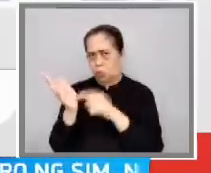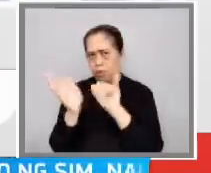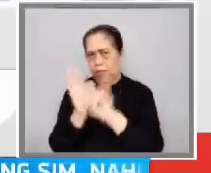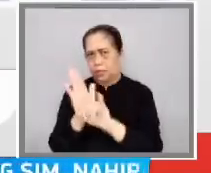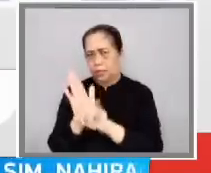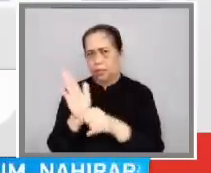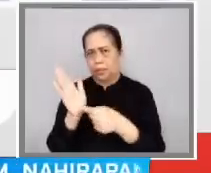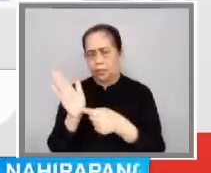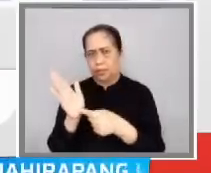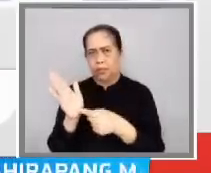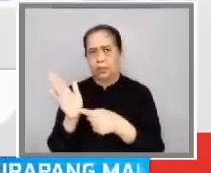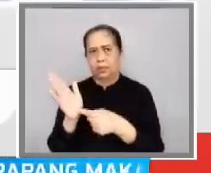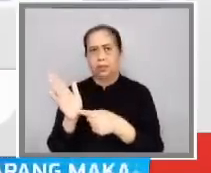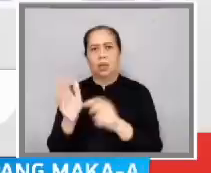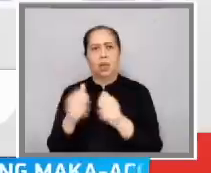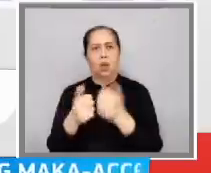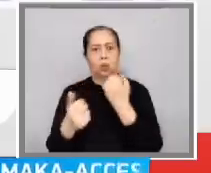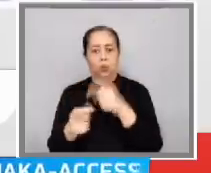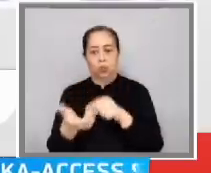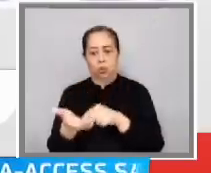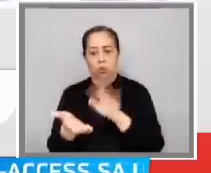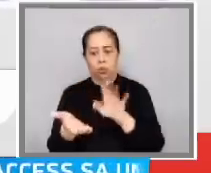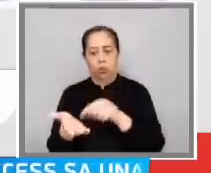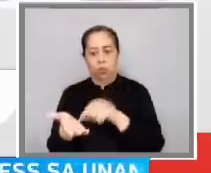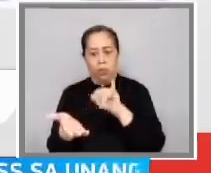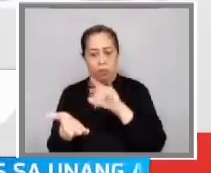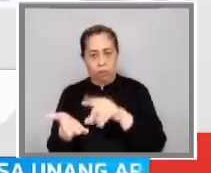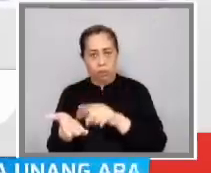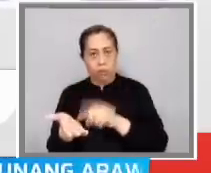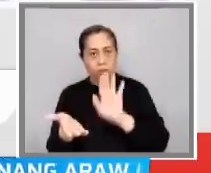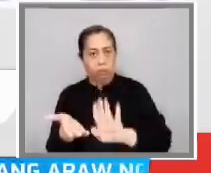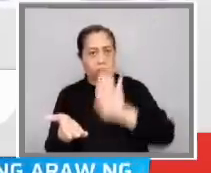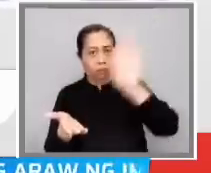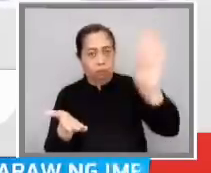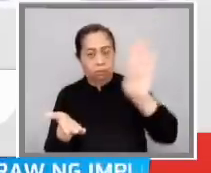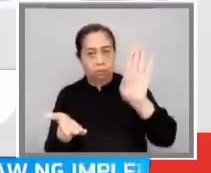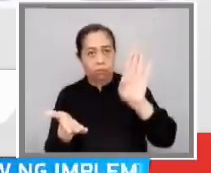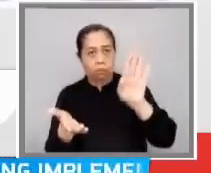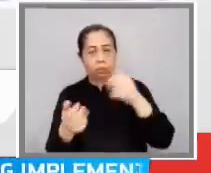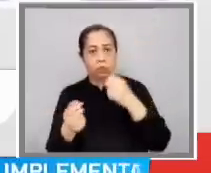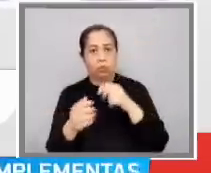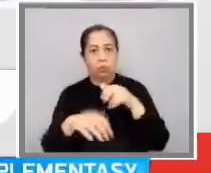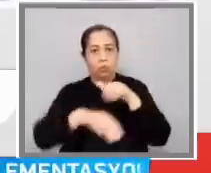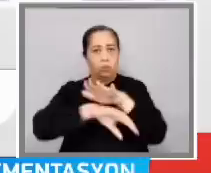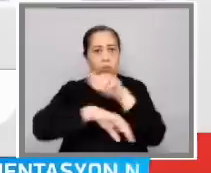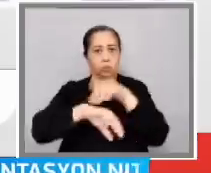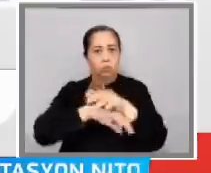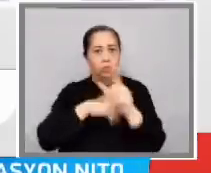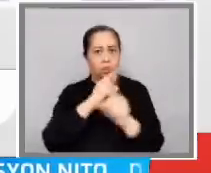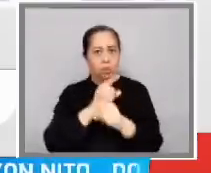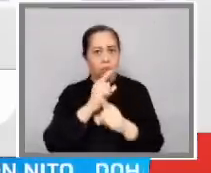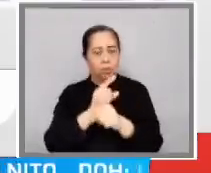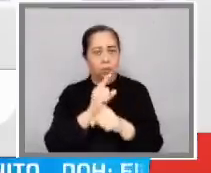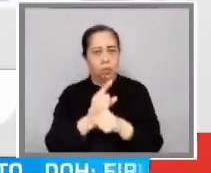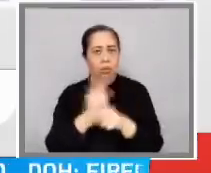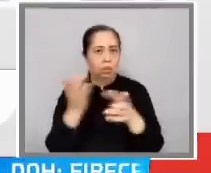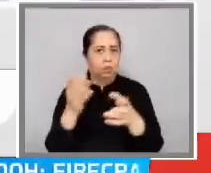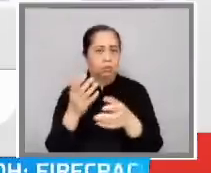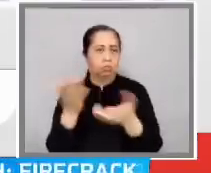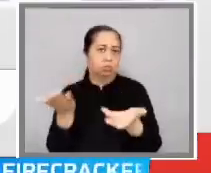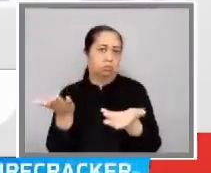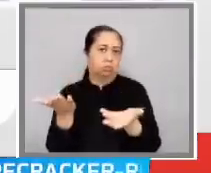mga subscribers. Paano masisigurado na yung mga nagsasubmit ay tama po yung mga kanilang sinasubmit